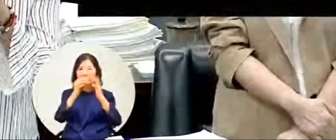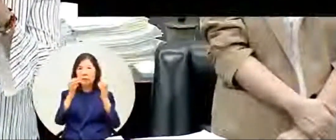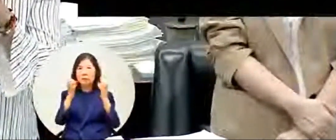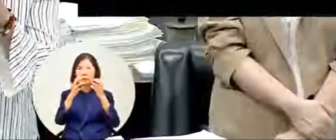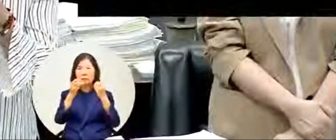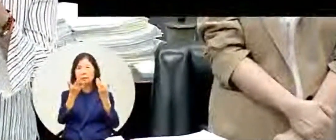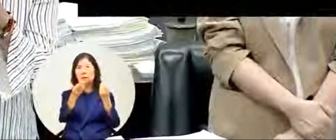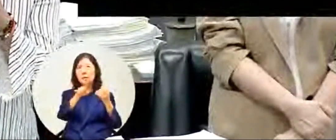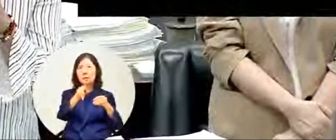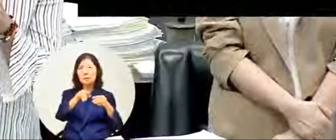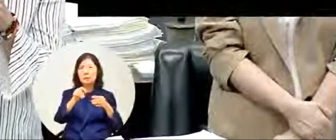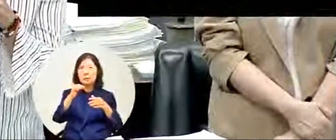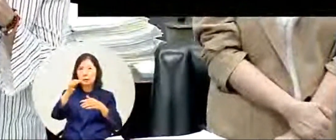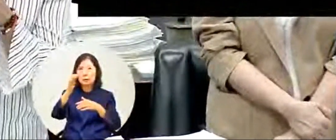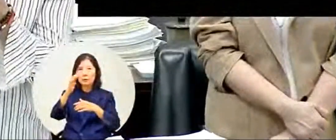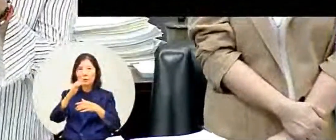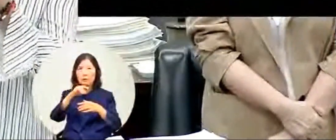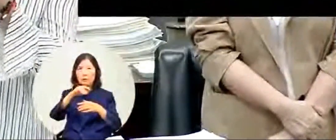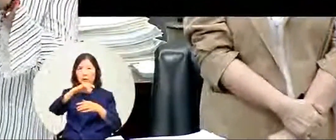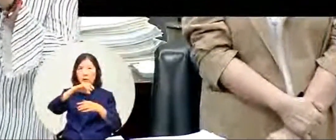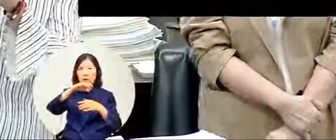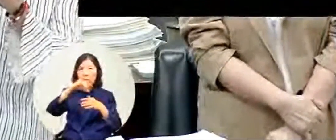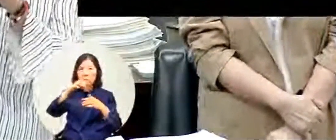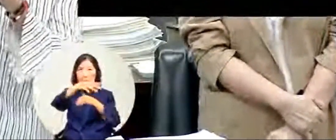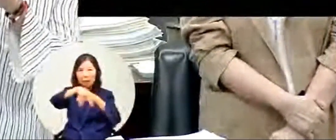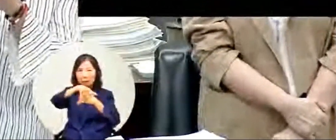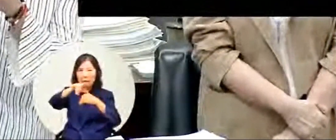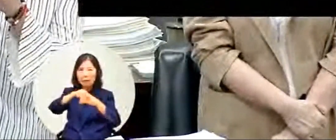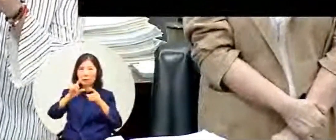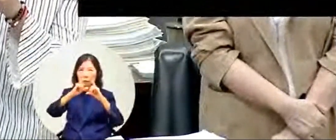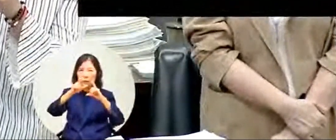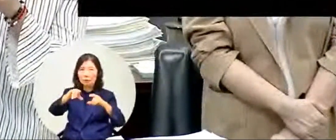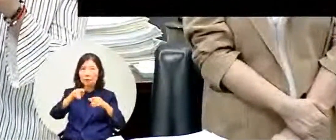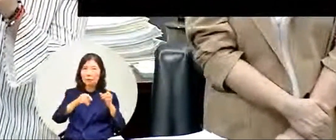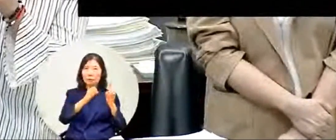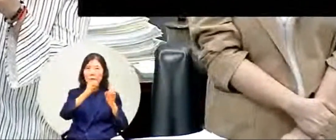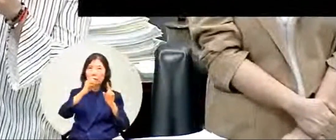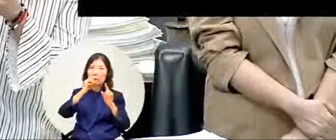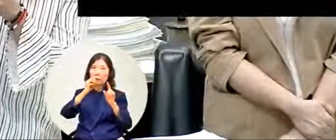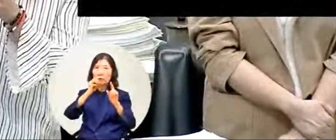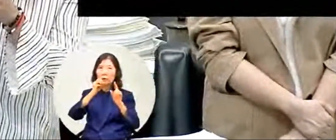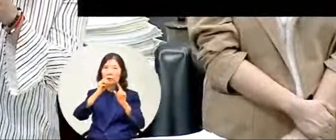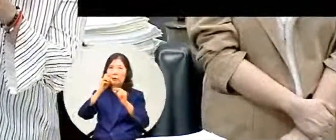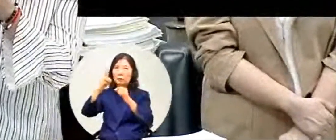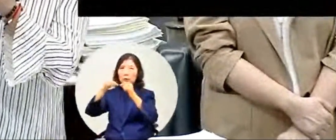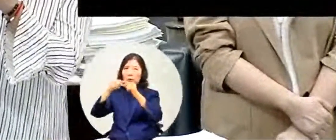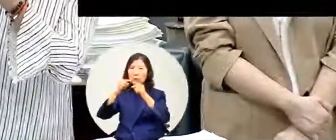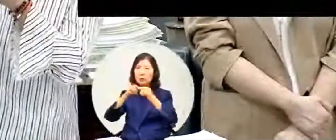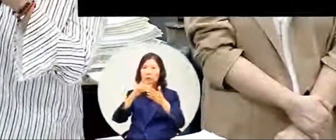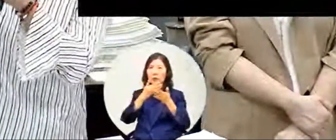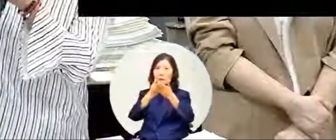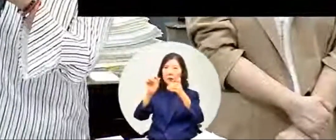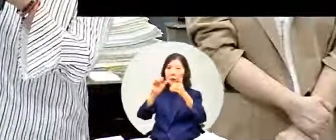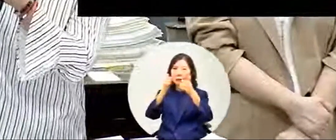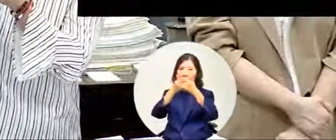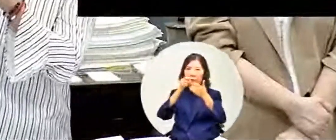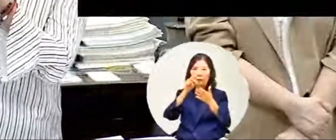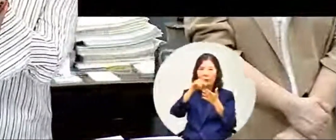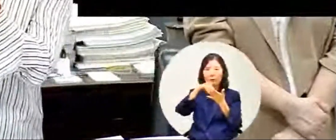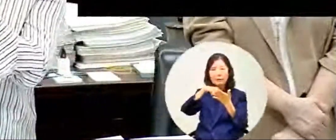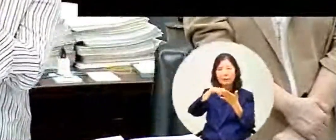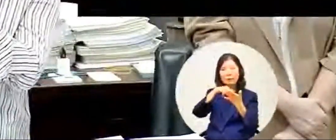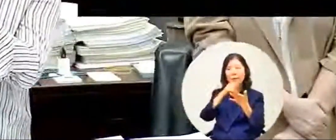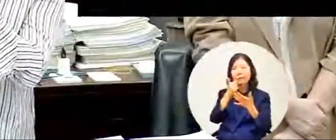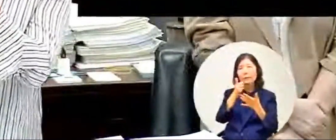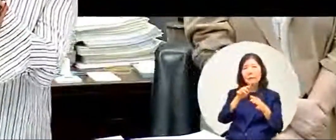财主单位他们的专业意见你们去做回复。好，这个是当时101年你们送议会，你们写得非常漂亮，你们写说呢，你们的